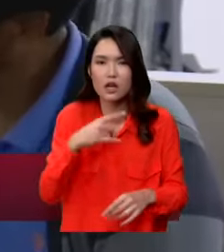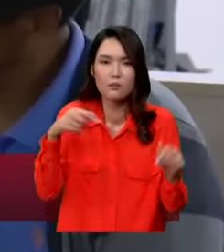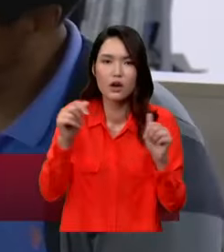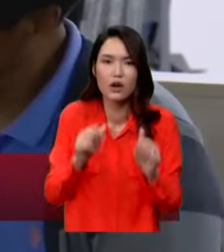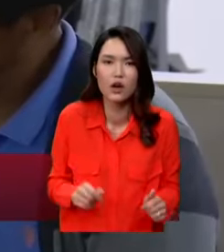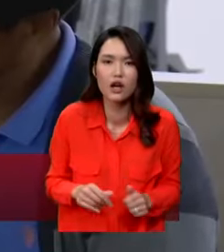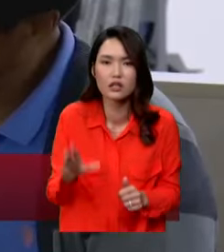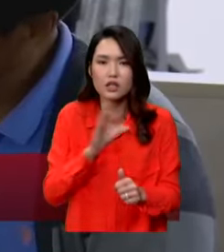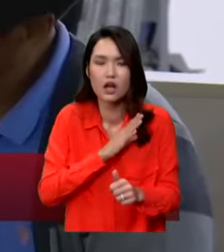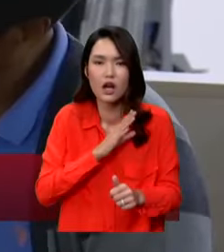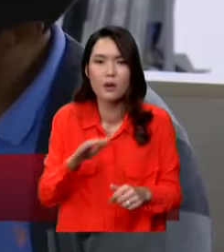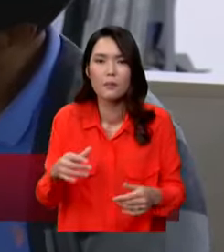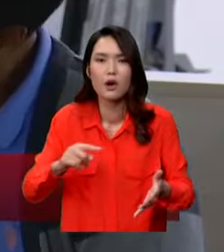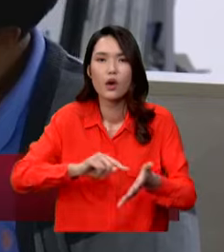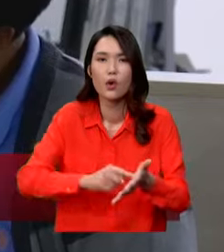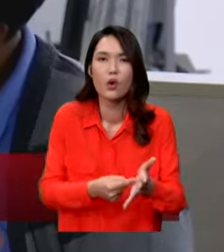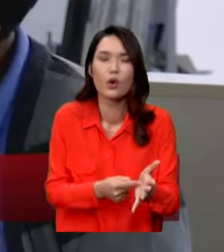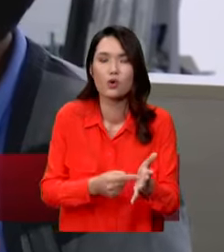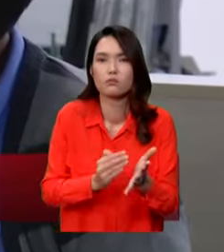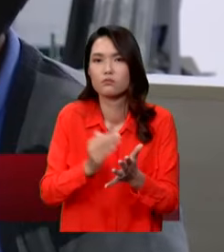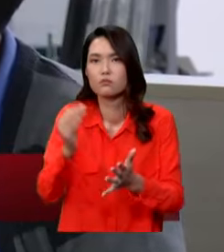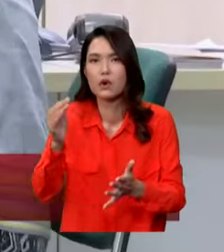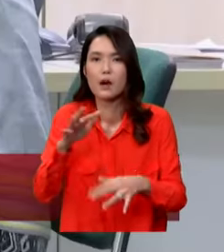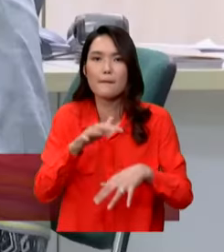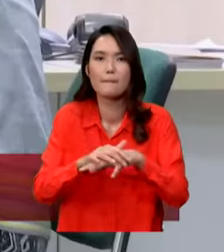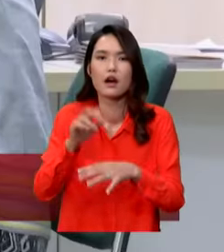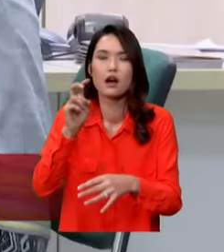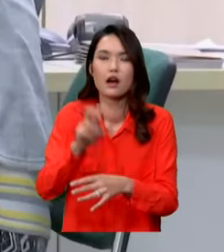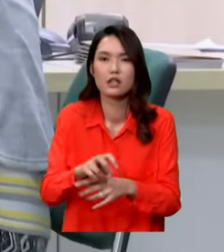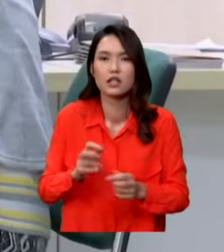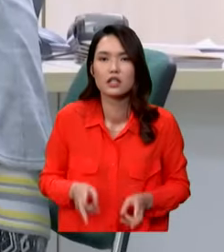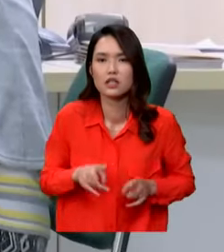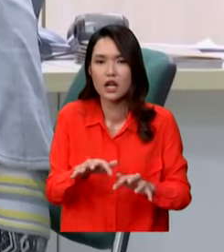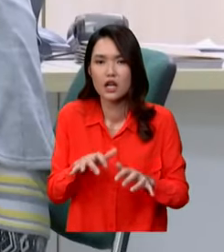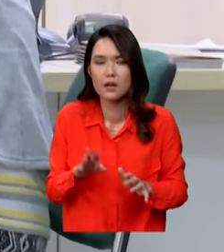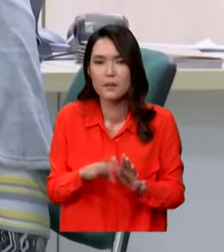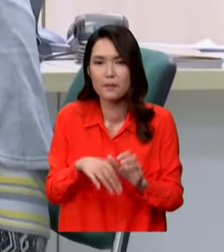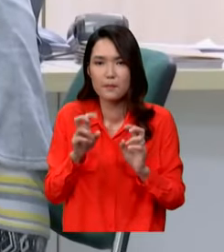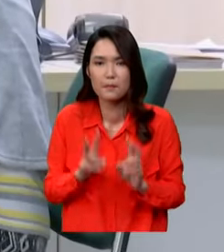в отделениях банков. Получается, защищаться от киберпреступников по